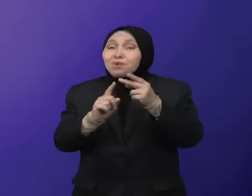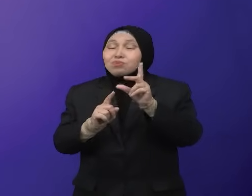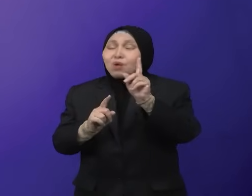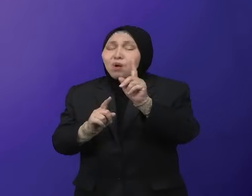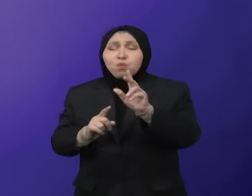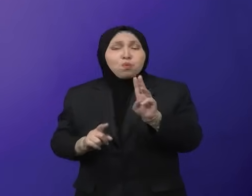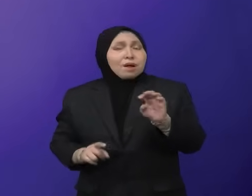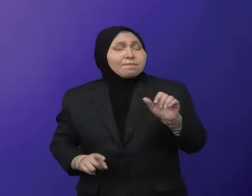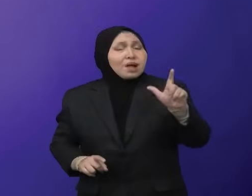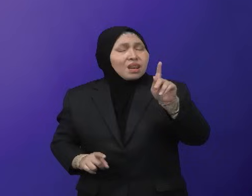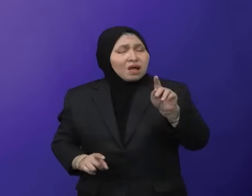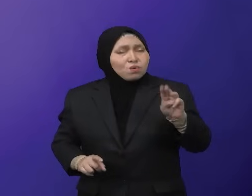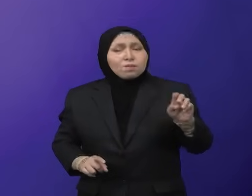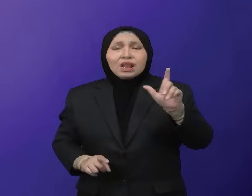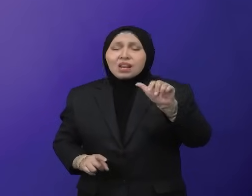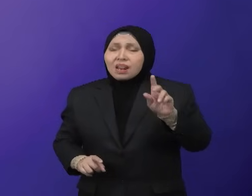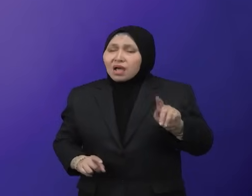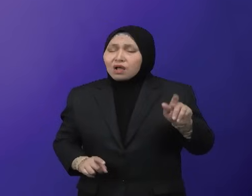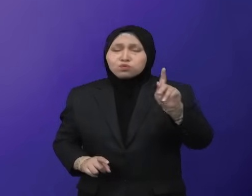ma lakum la